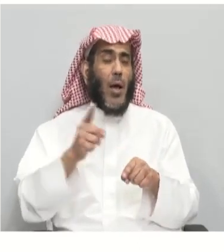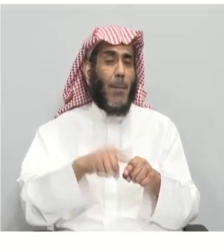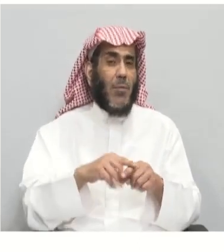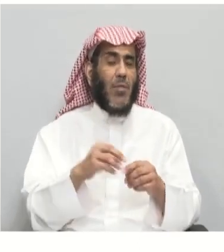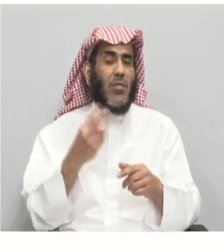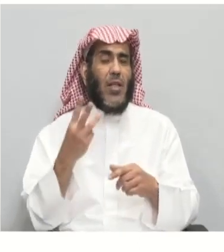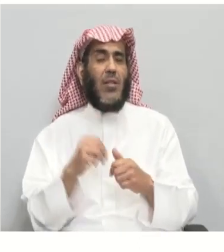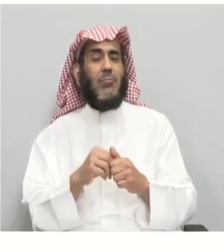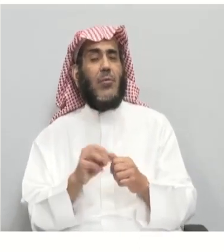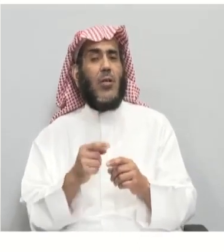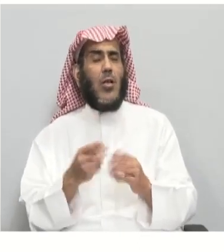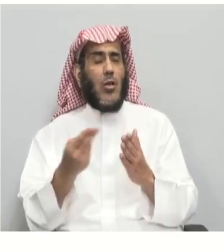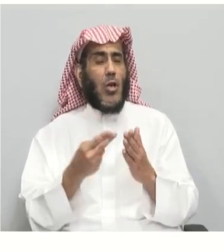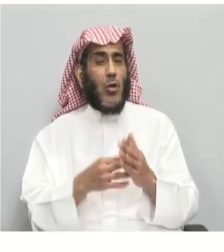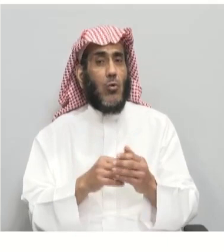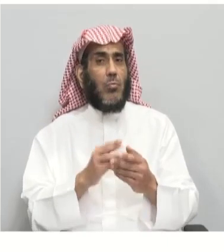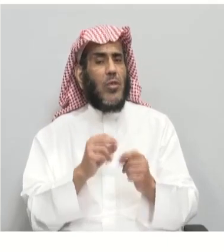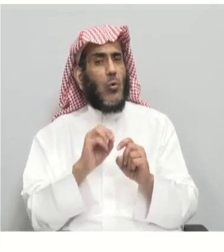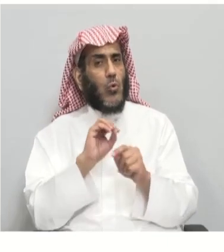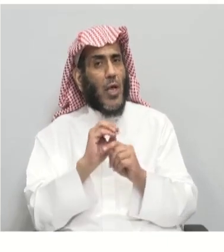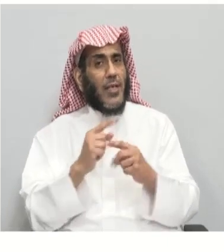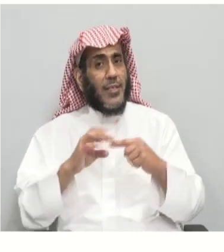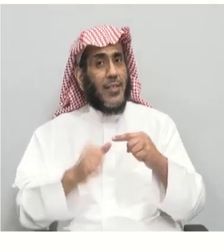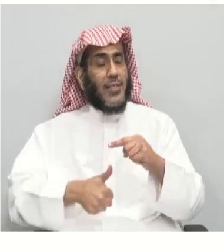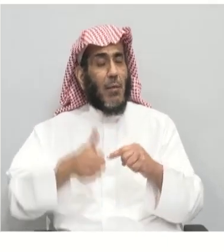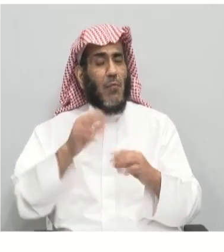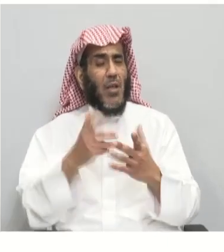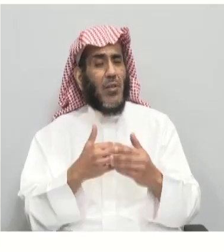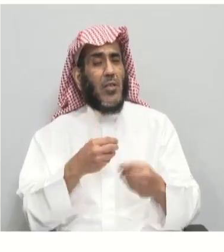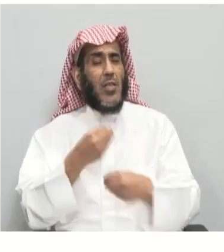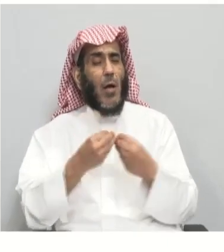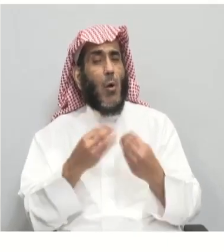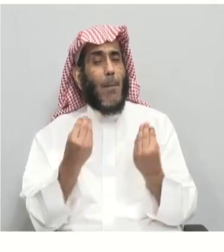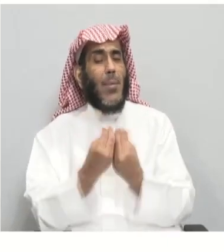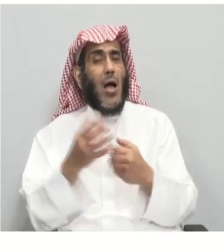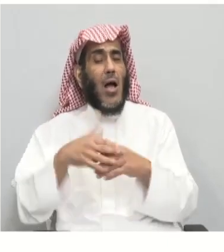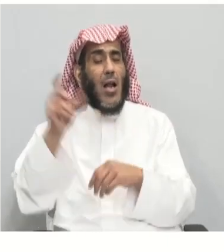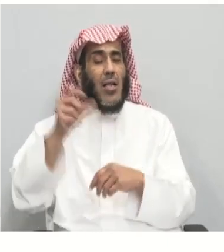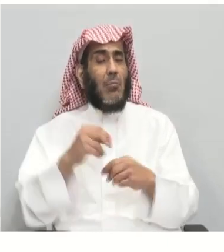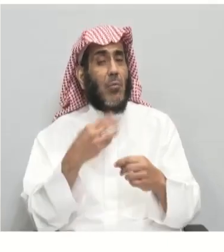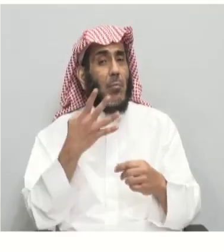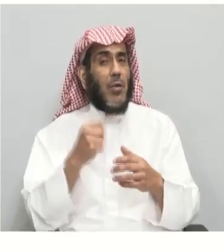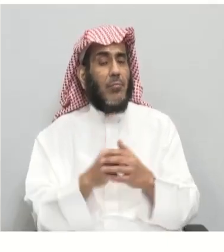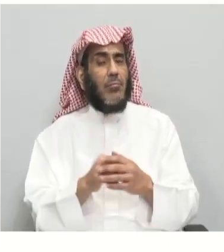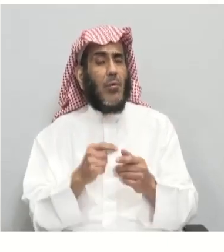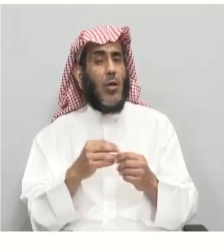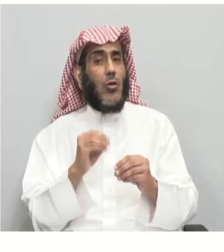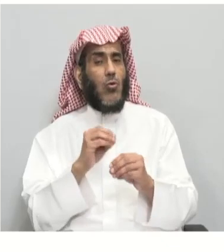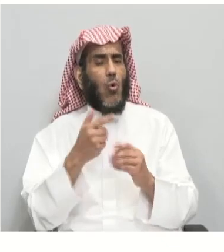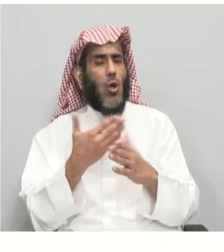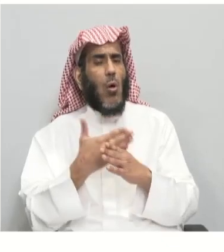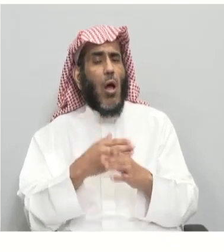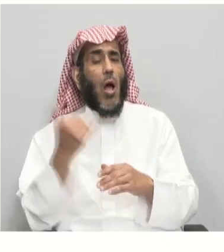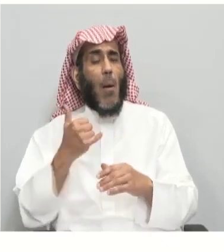ثالثا ان يكتب توجيهات ايجابيه في كيفيه التعامل مع الخدم رابعا ان يعلل